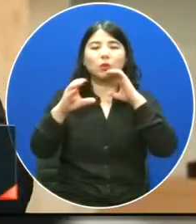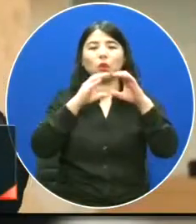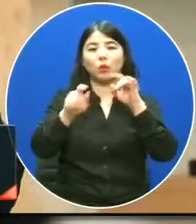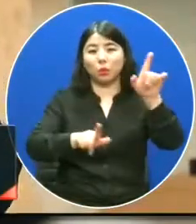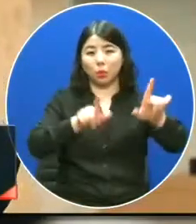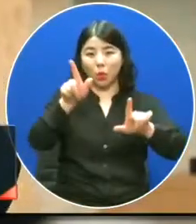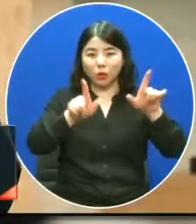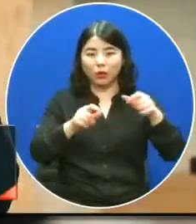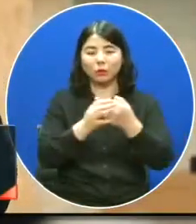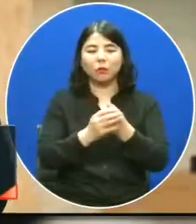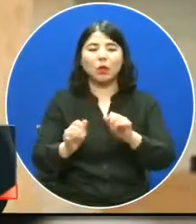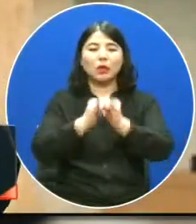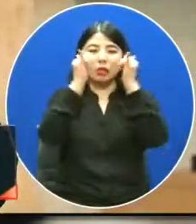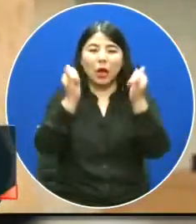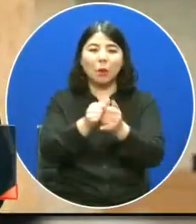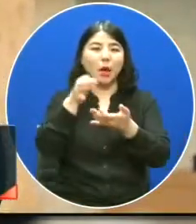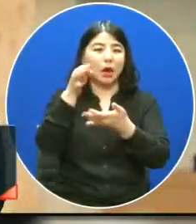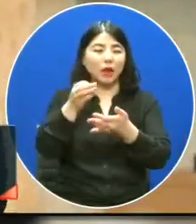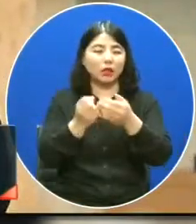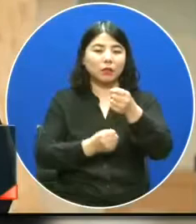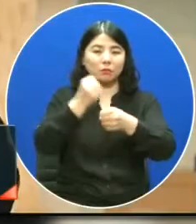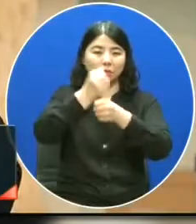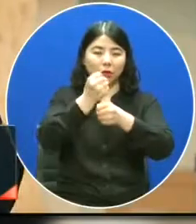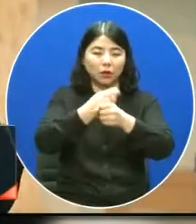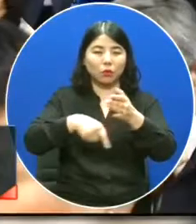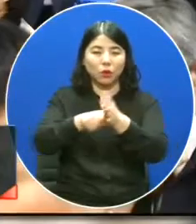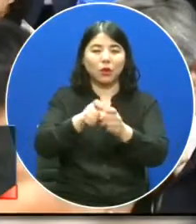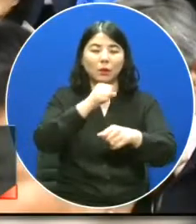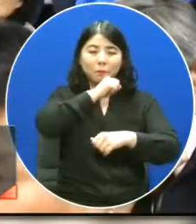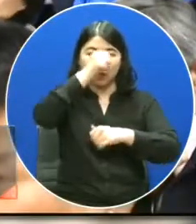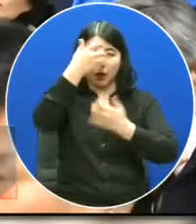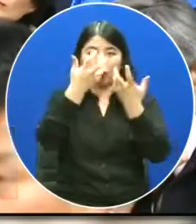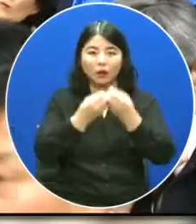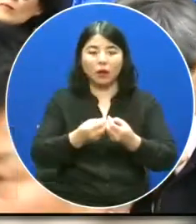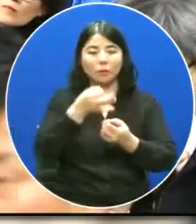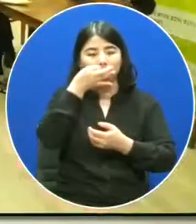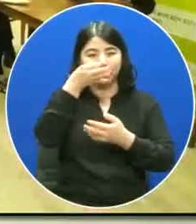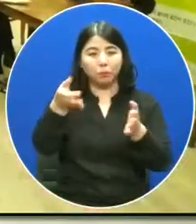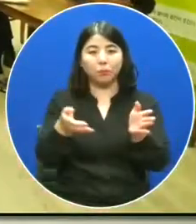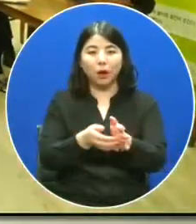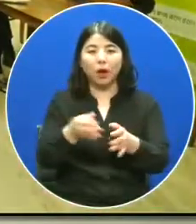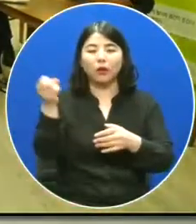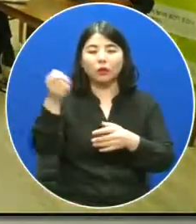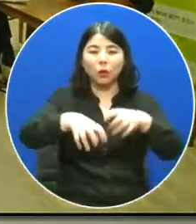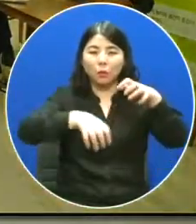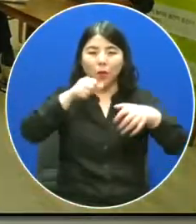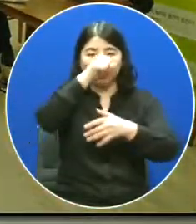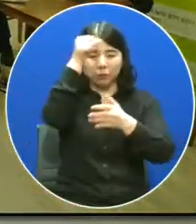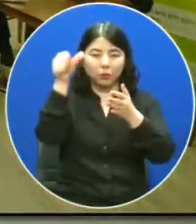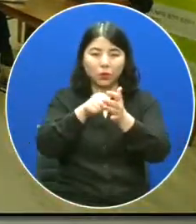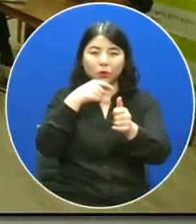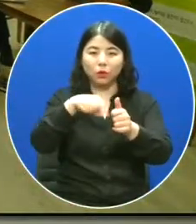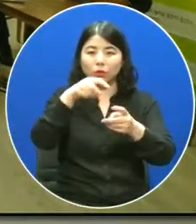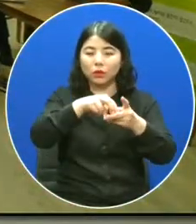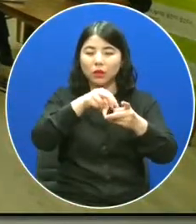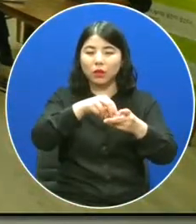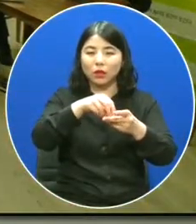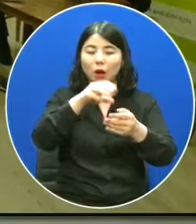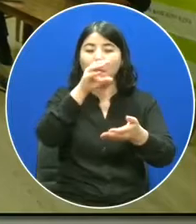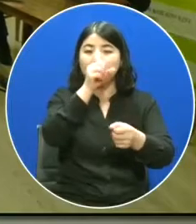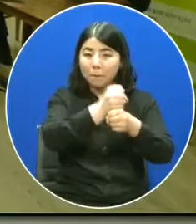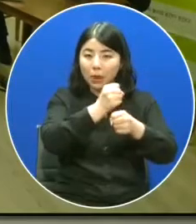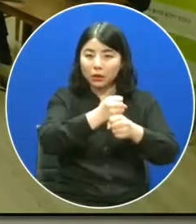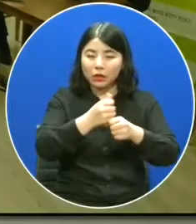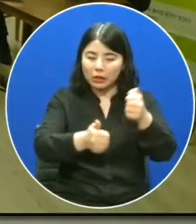도모하는 모습 등 사회적 가치 창출의 성공 사례들을 보여주었습니다. 또한 마을 평생 교육센터 모델